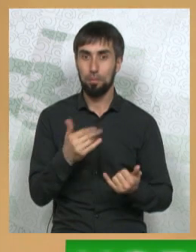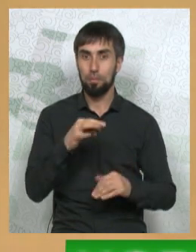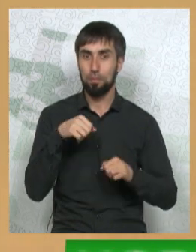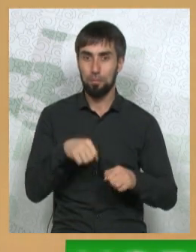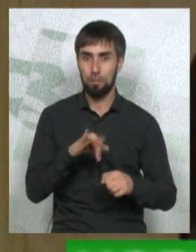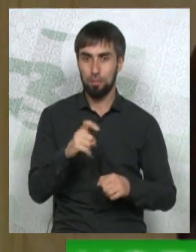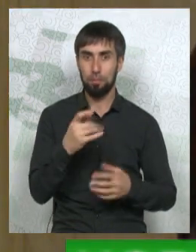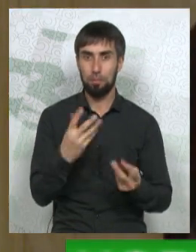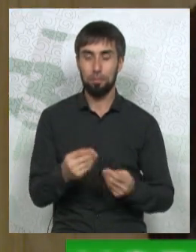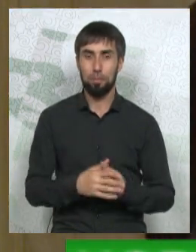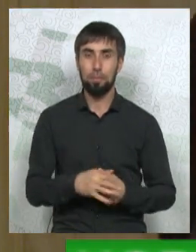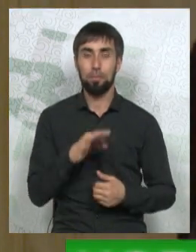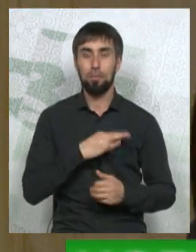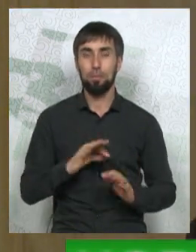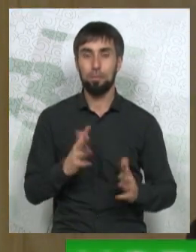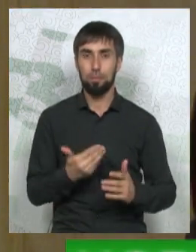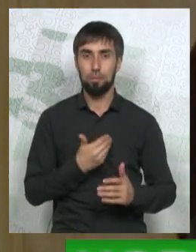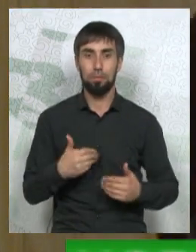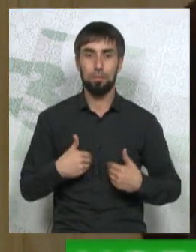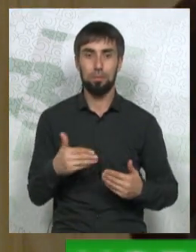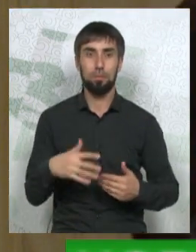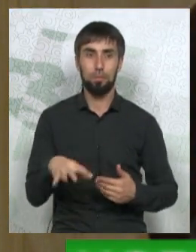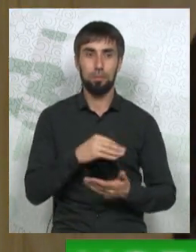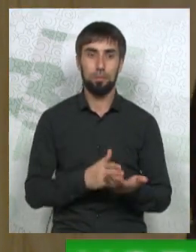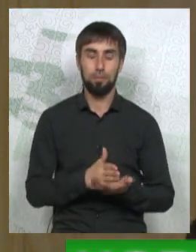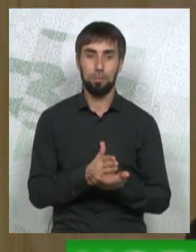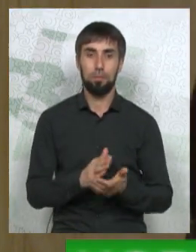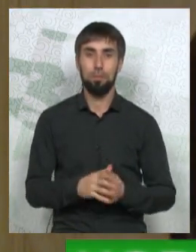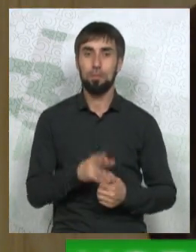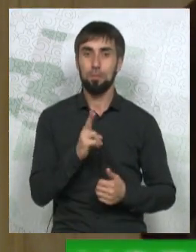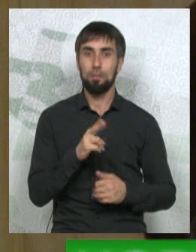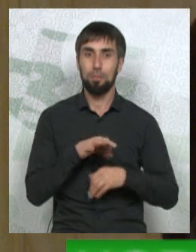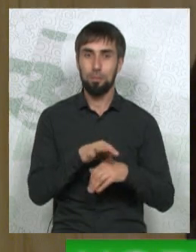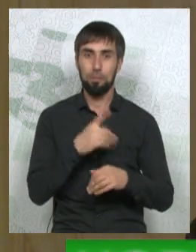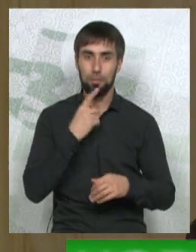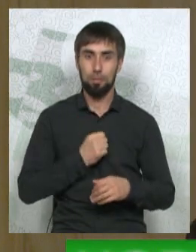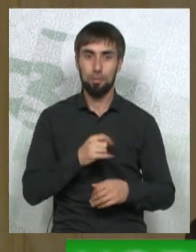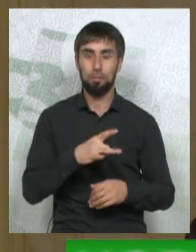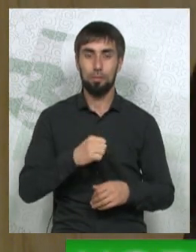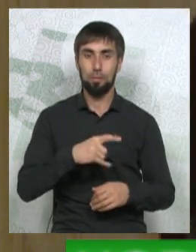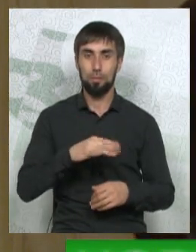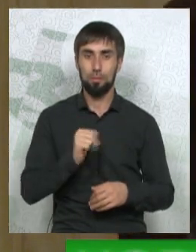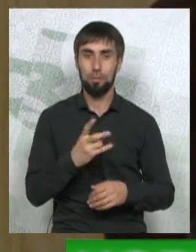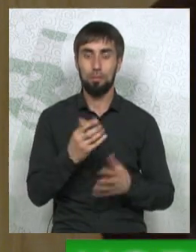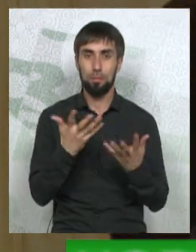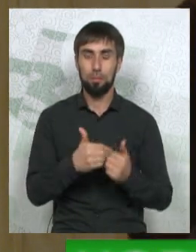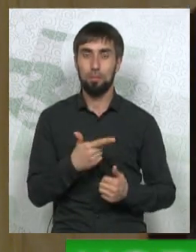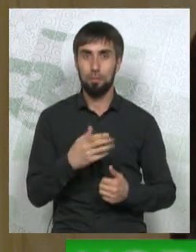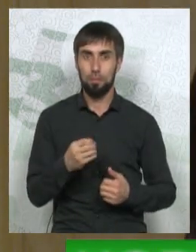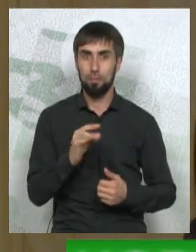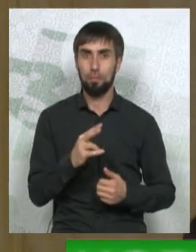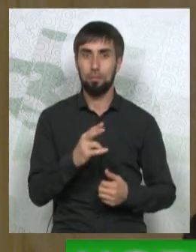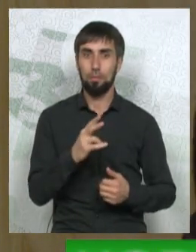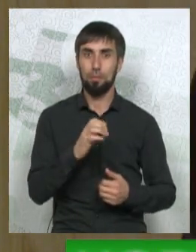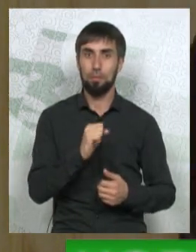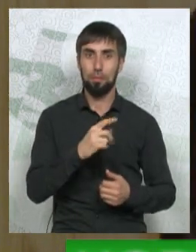праву их день. Пользуясь случаем, хочу поздравить всех ветеранов, кто прошел военную разведку, не считая где, хоть в